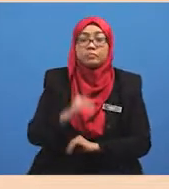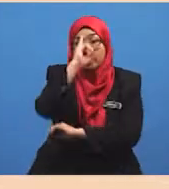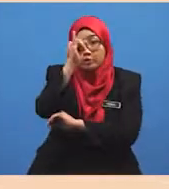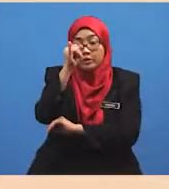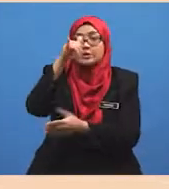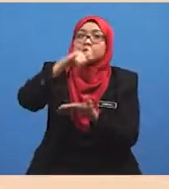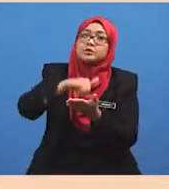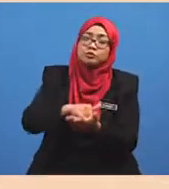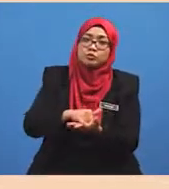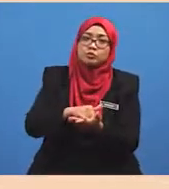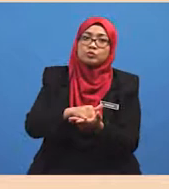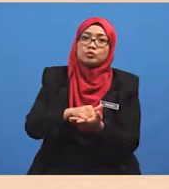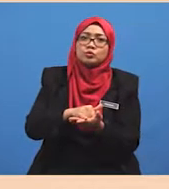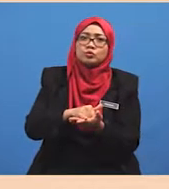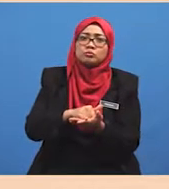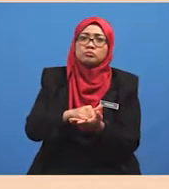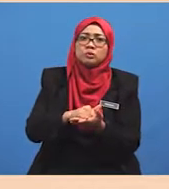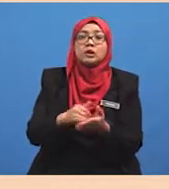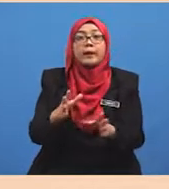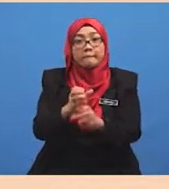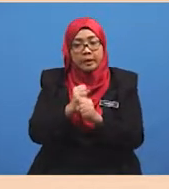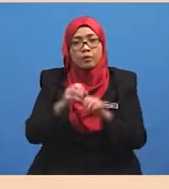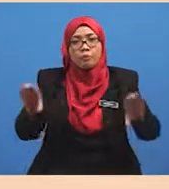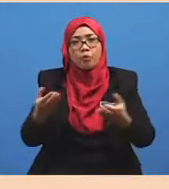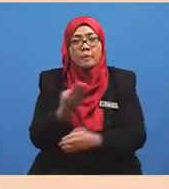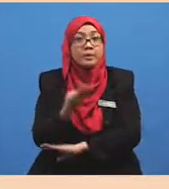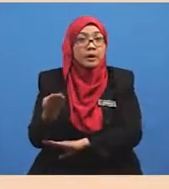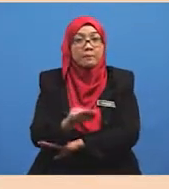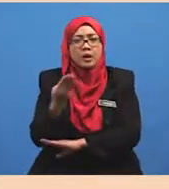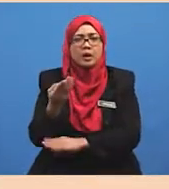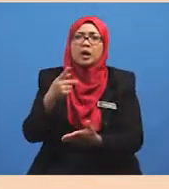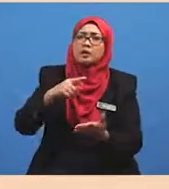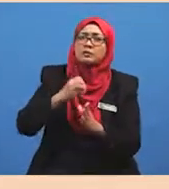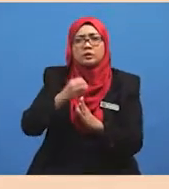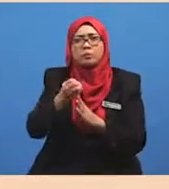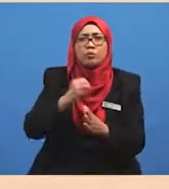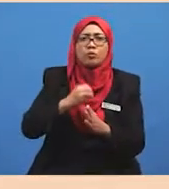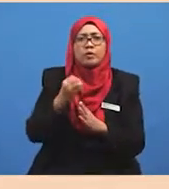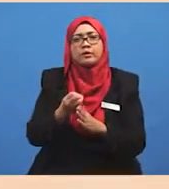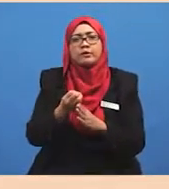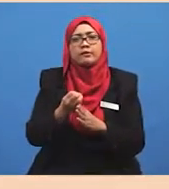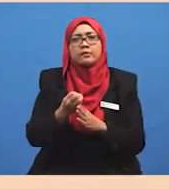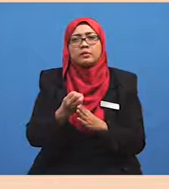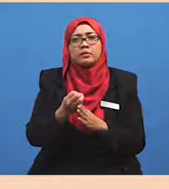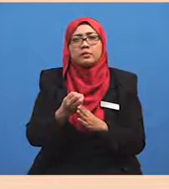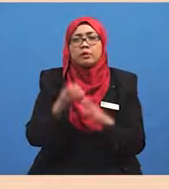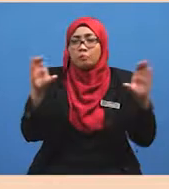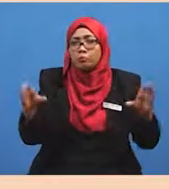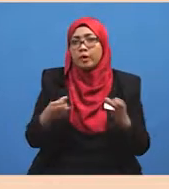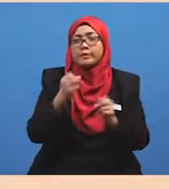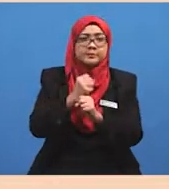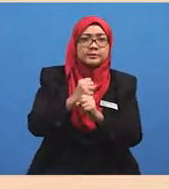kata sesuatu barang atau percepatan sudah pasti dapat